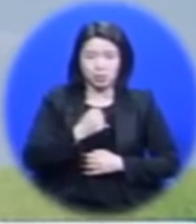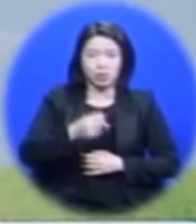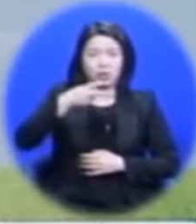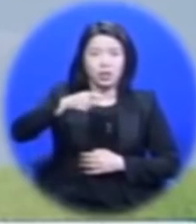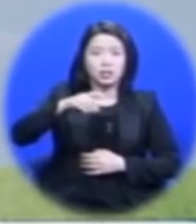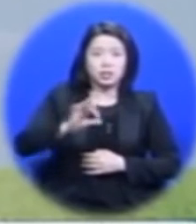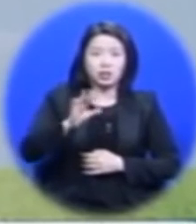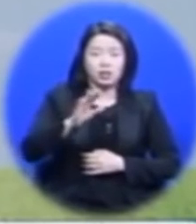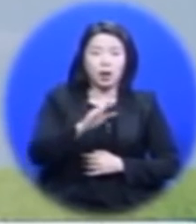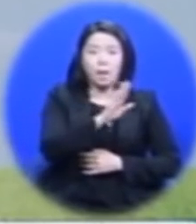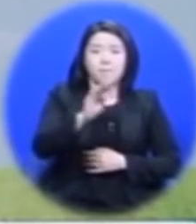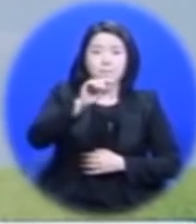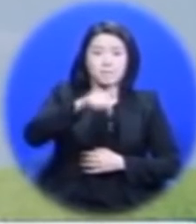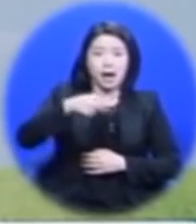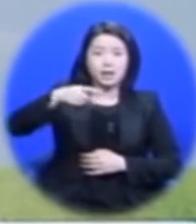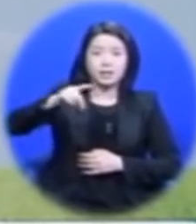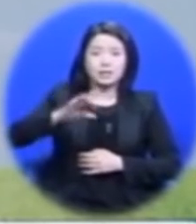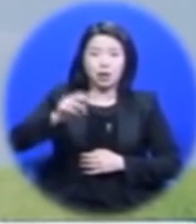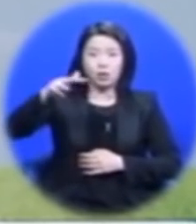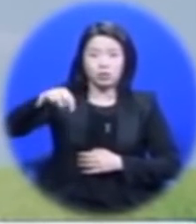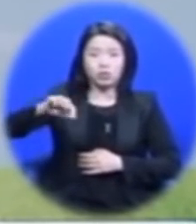하는 이름을 받 박성춘이 됐죠.